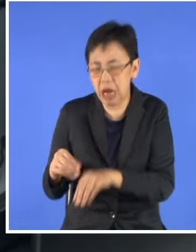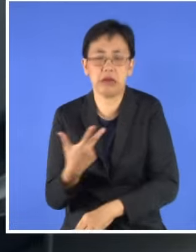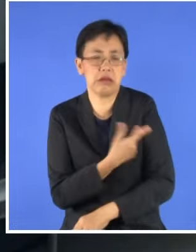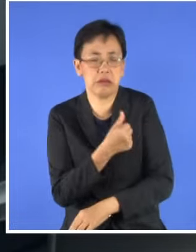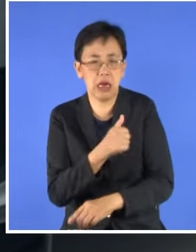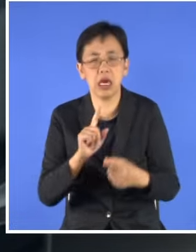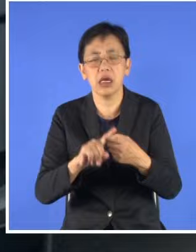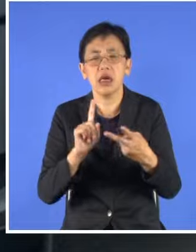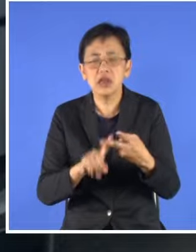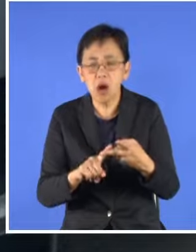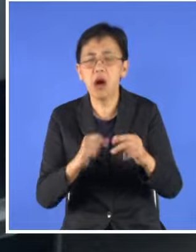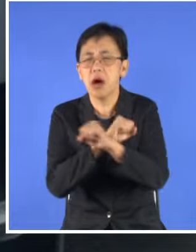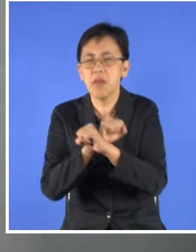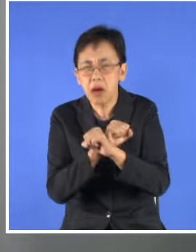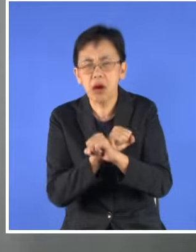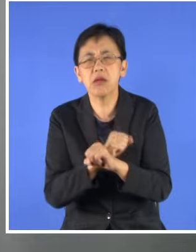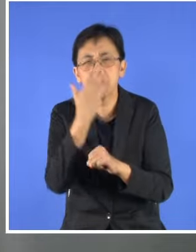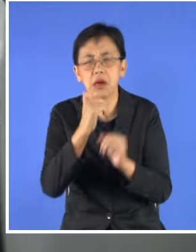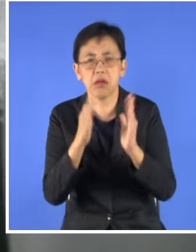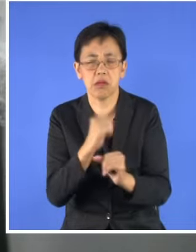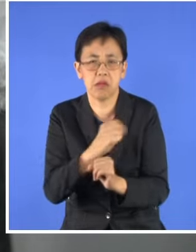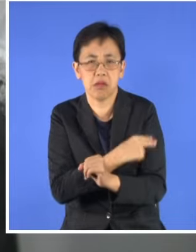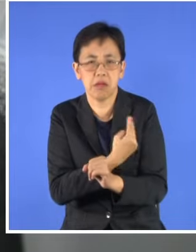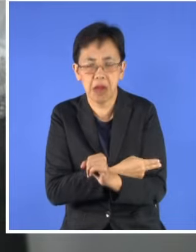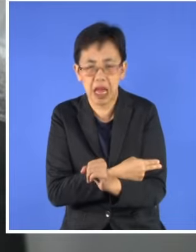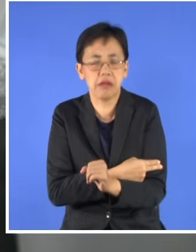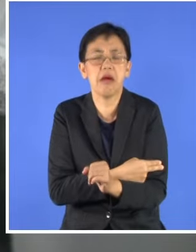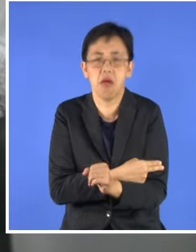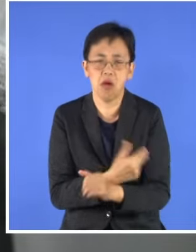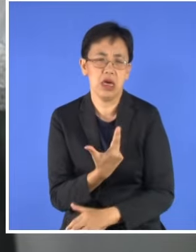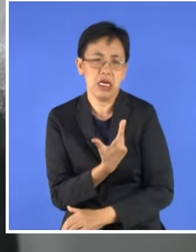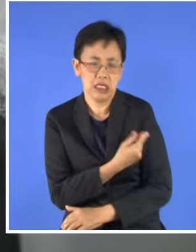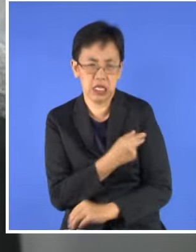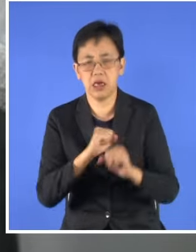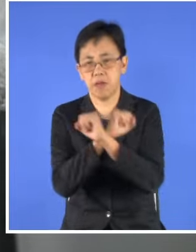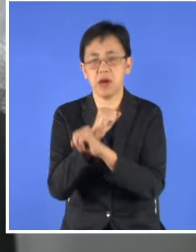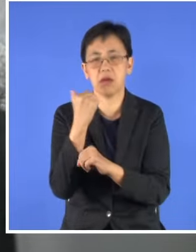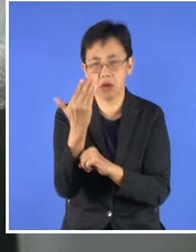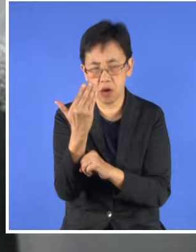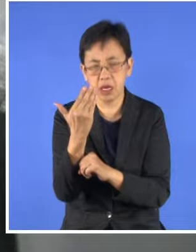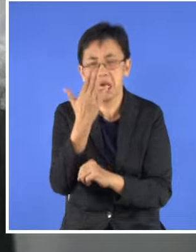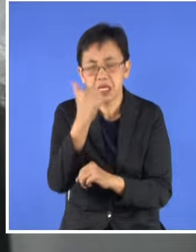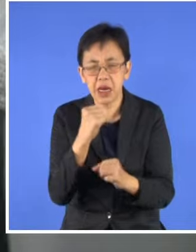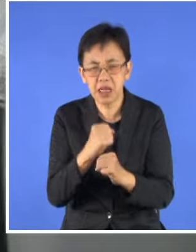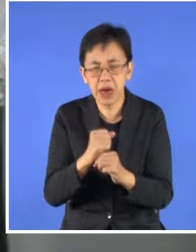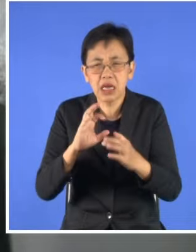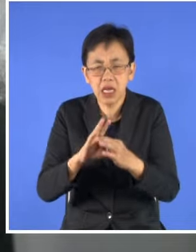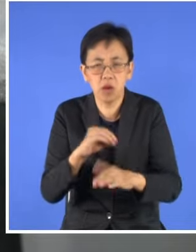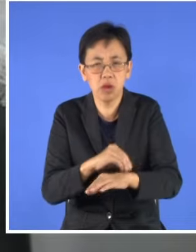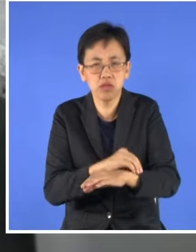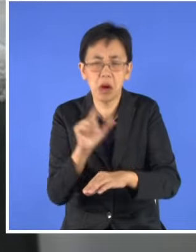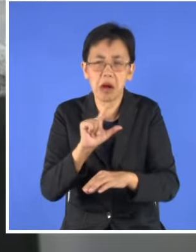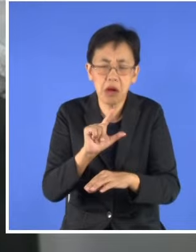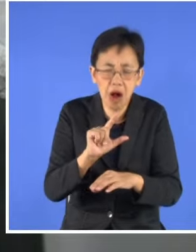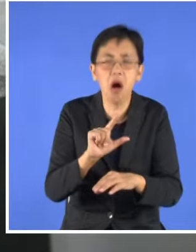ปองกัก่สัผสโรคสำหรบบุคลากรทางการแพทย์หรอัณอรที่ทห้องปฒιบัการที่เกี่วกลองกับเชือฝีดาฬวานอนหรอฝดฐ่